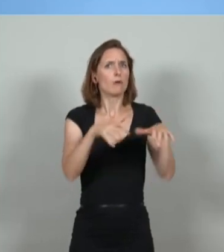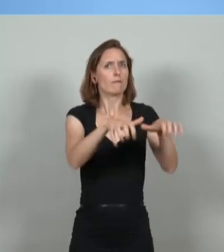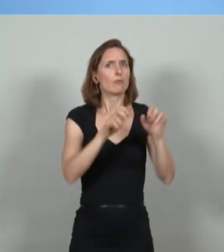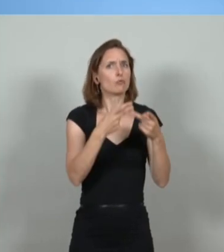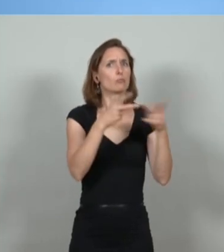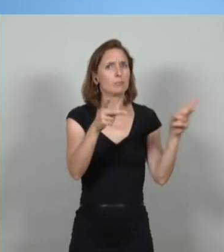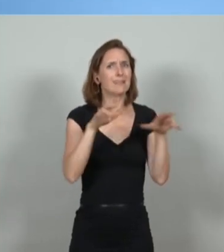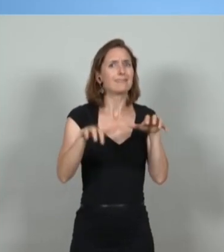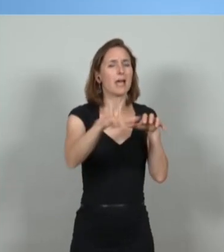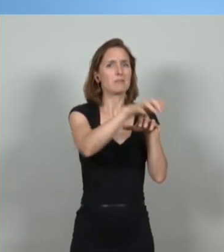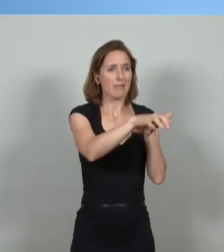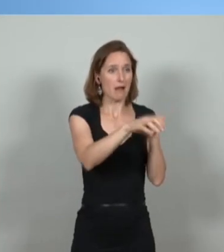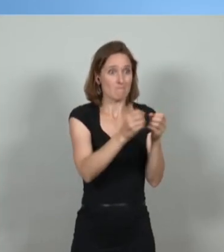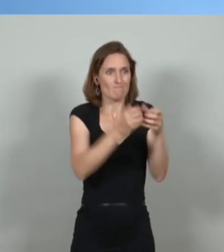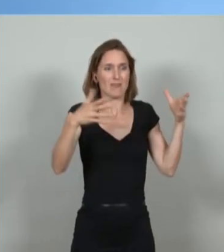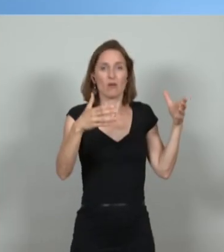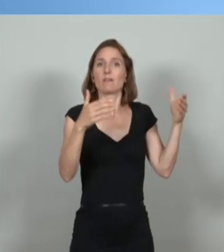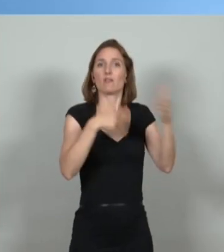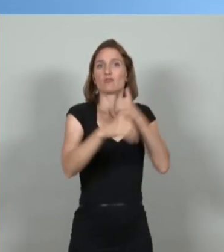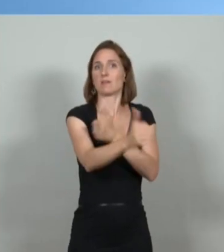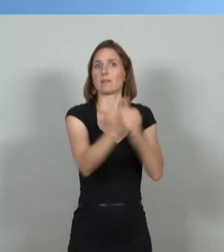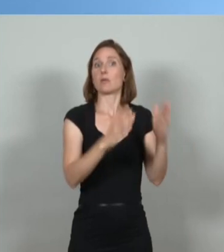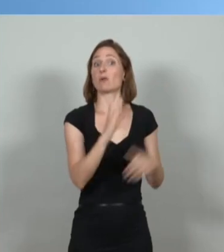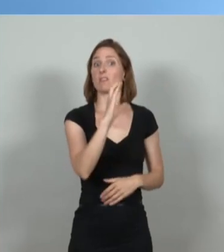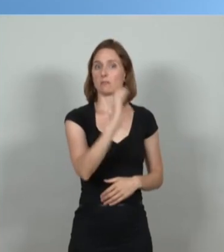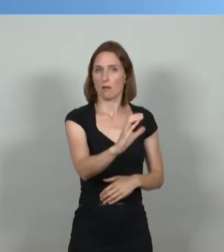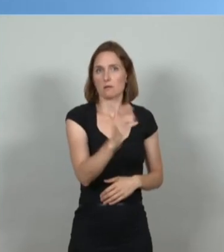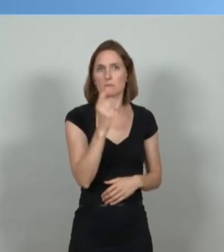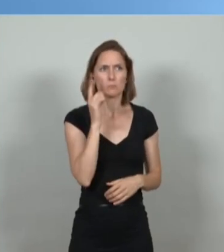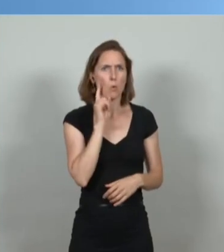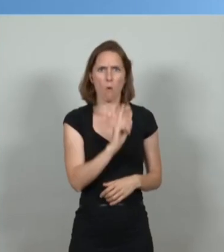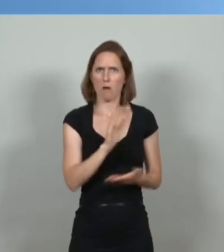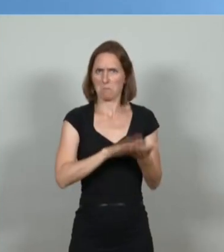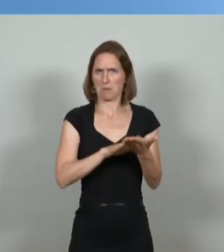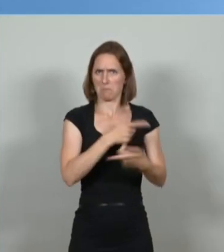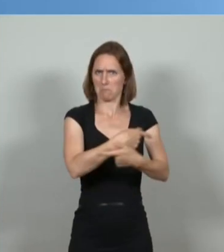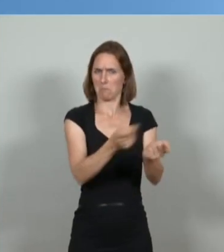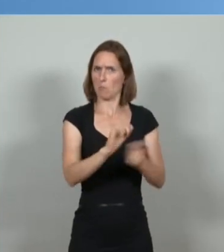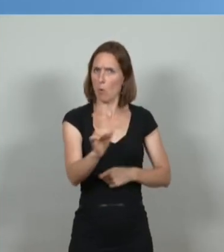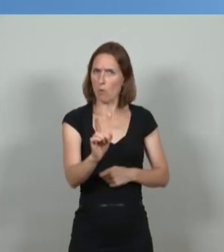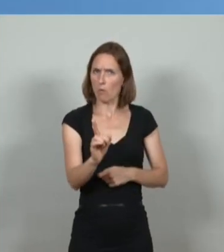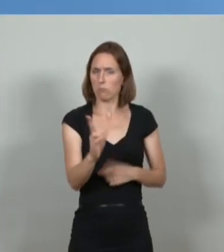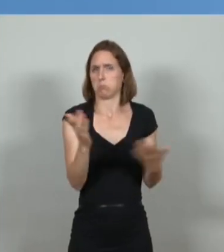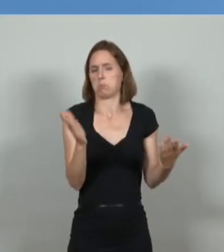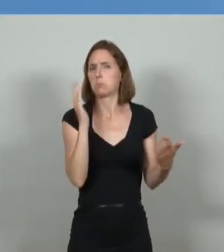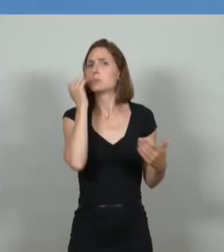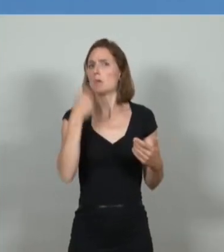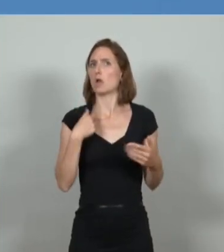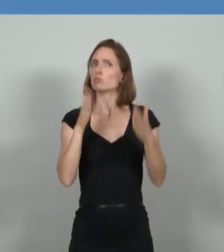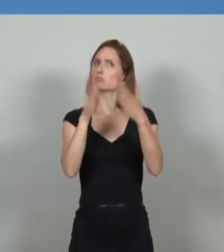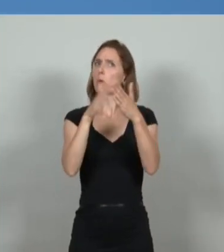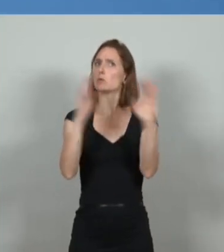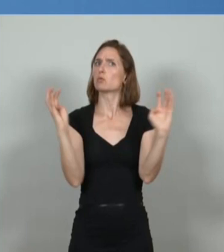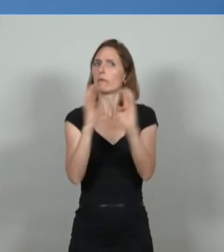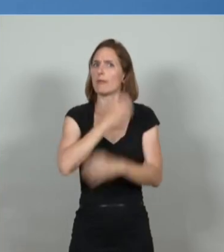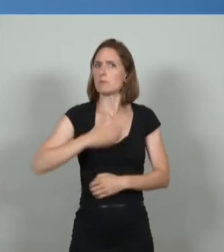d'agents de catégorie C pour ces raisons nous proposons que le conseil municipal de la Ville de Grenoble demande au gouvernement